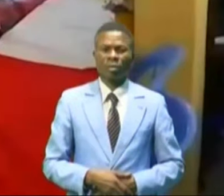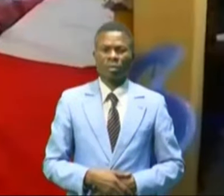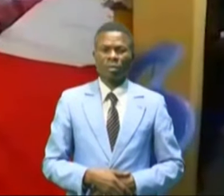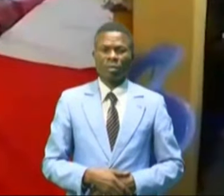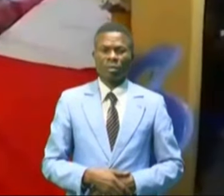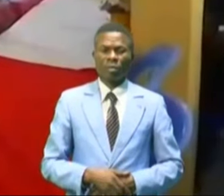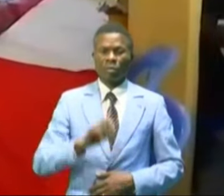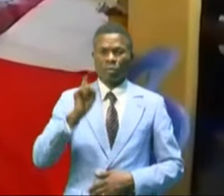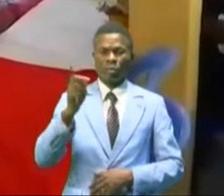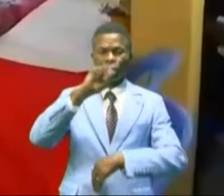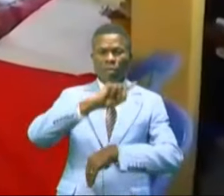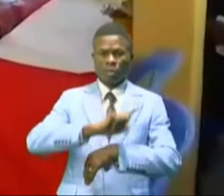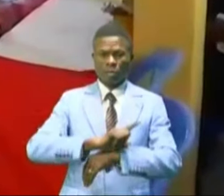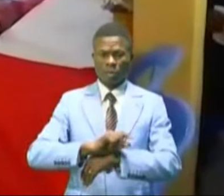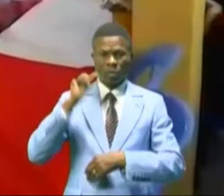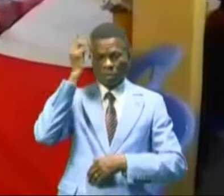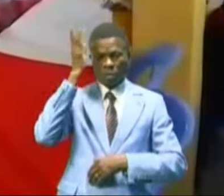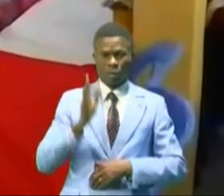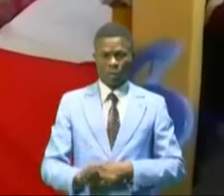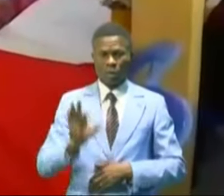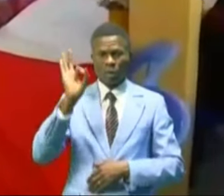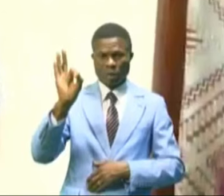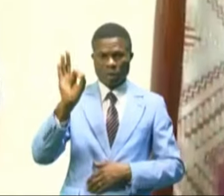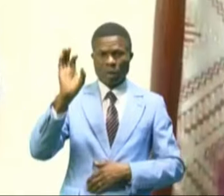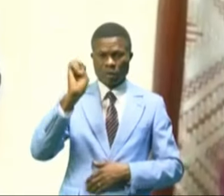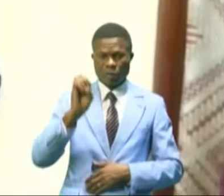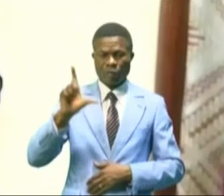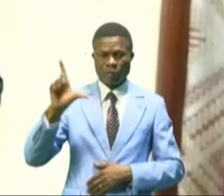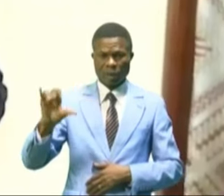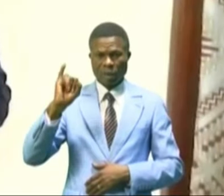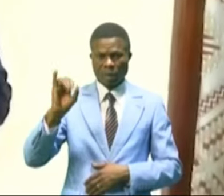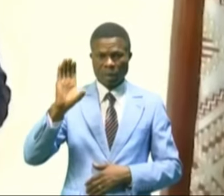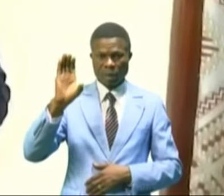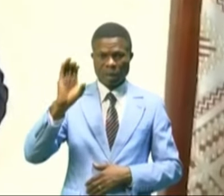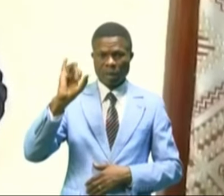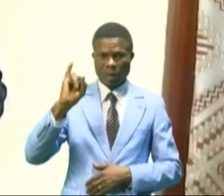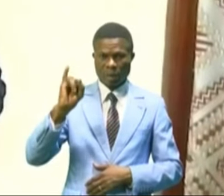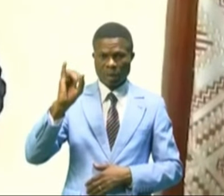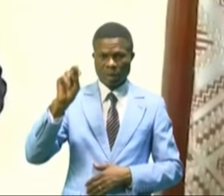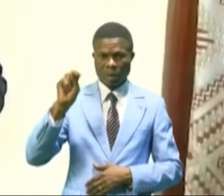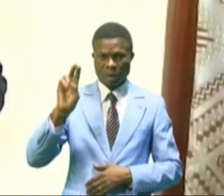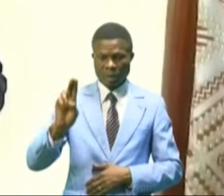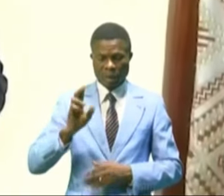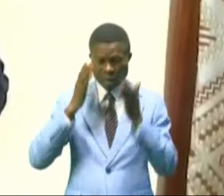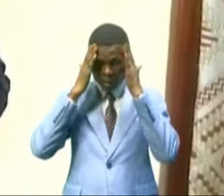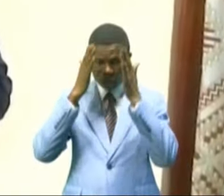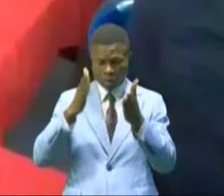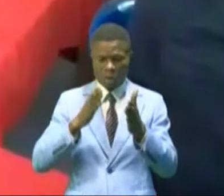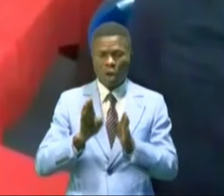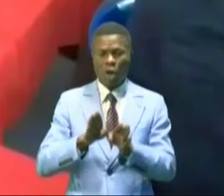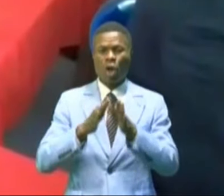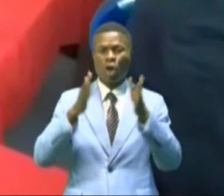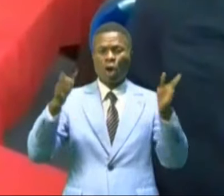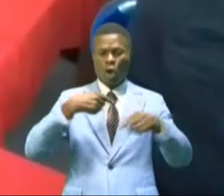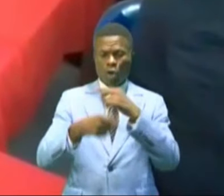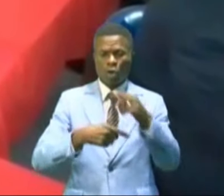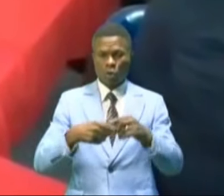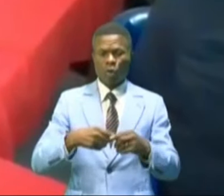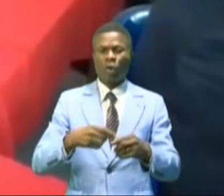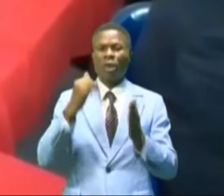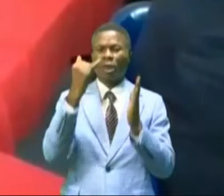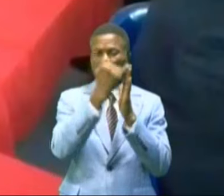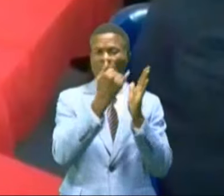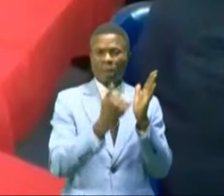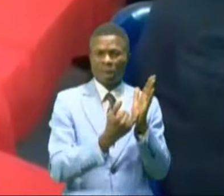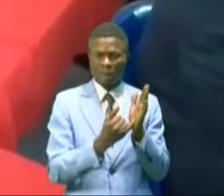La deuxième journée du gouverneur Félicien Kiwaya Mwadi dans le territoire des Gongous a été focalisée sur le lancement officiel des activités d'identification